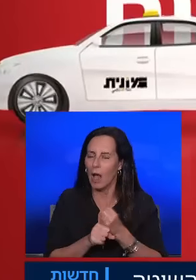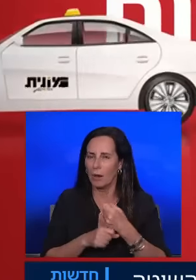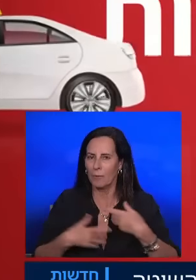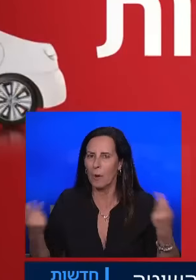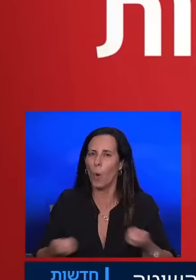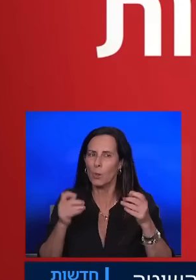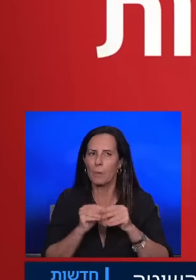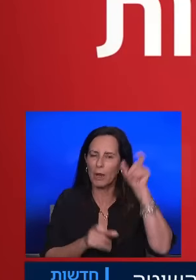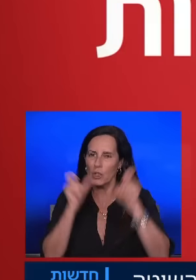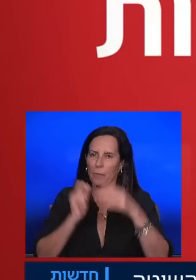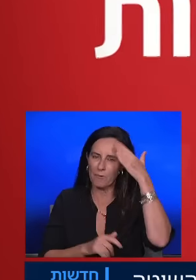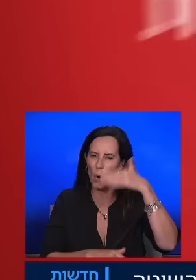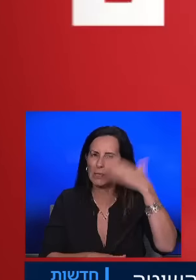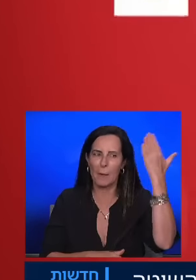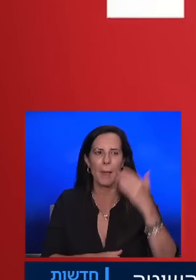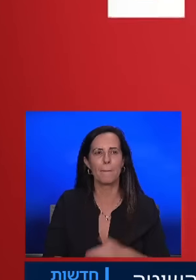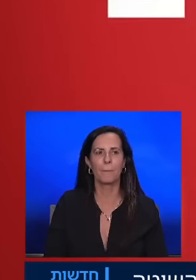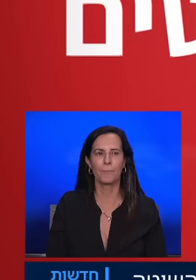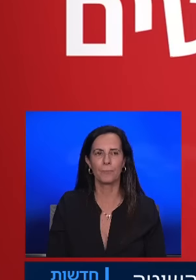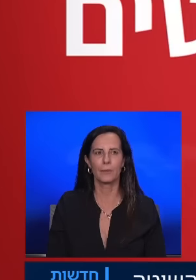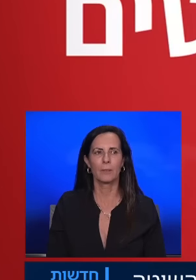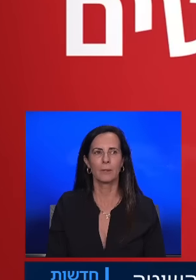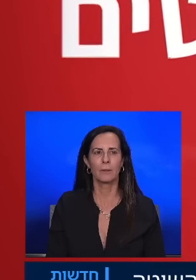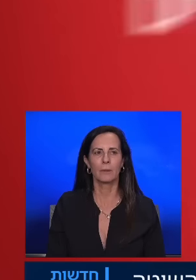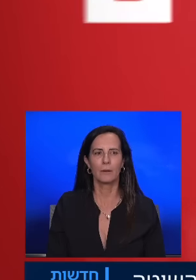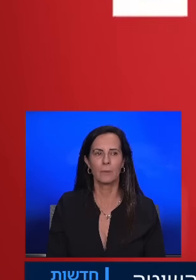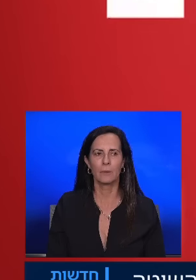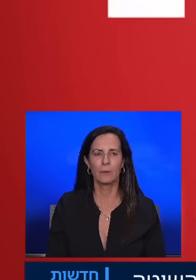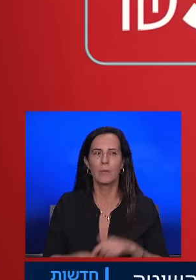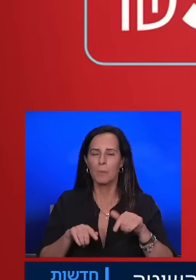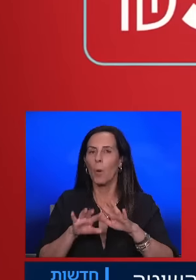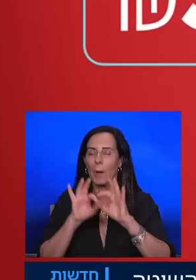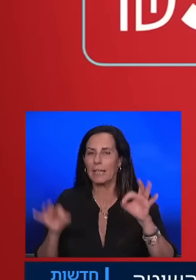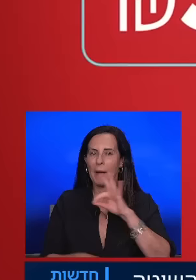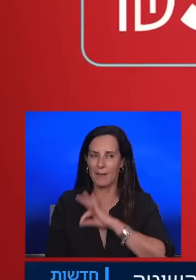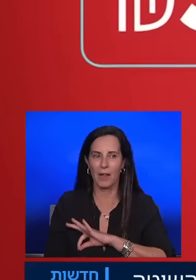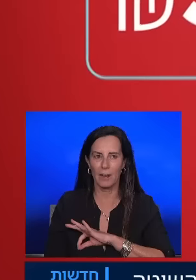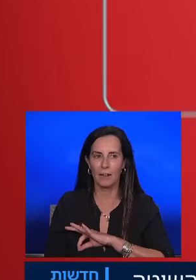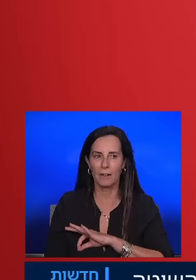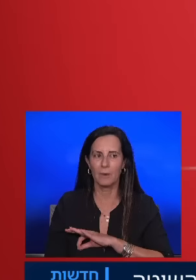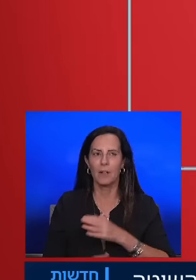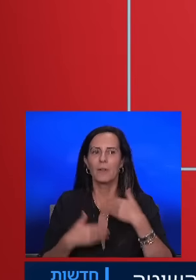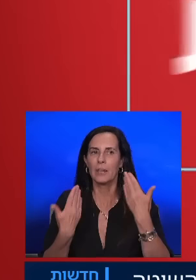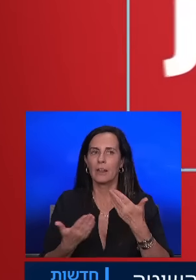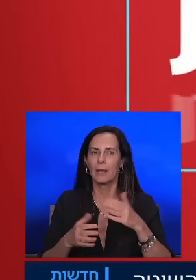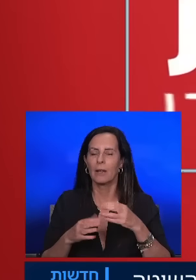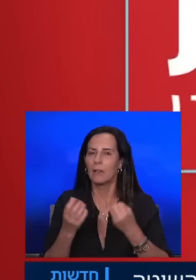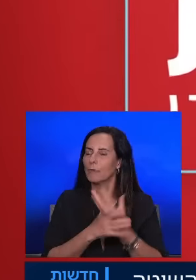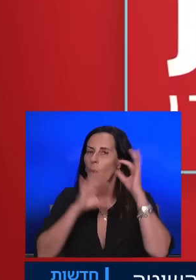ידוענים. עכשיו הגיע הזמן לדבר לרווחים! מכאן כל הרווחים מתחילים. המוזה מאפשרת לכם לפתוח